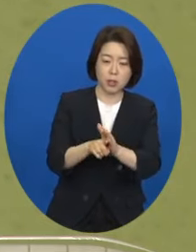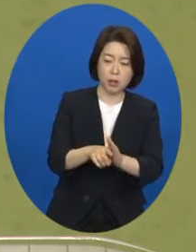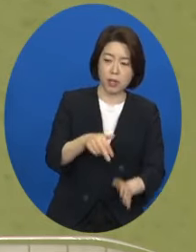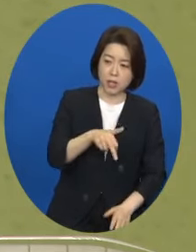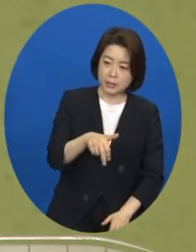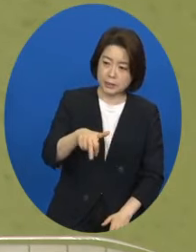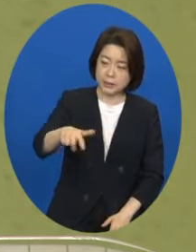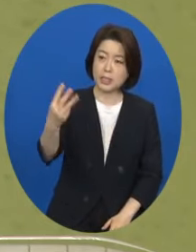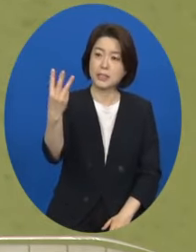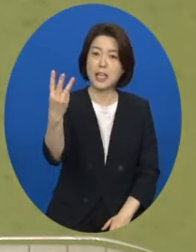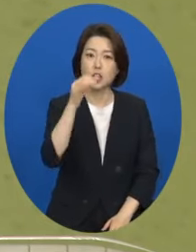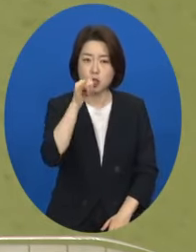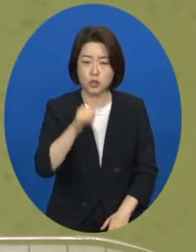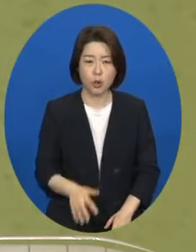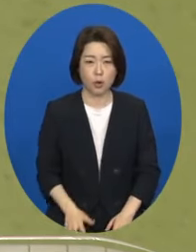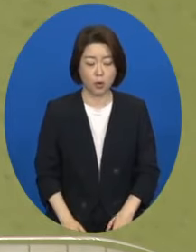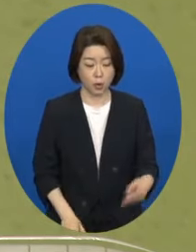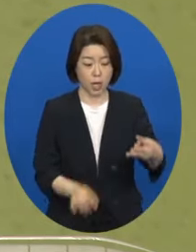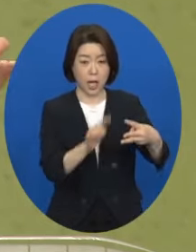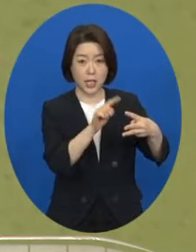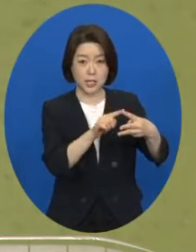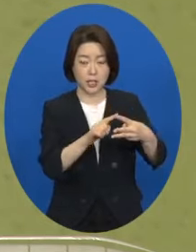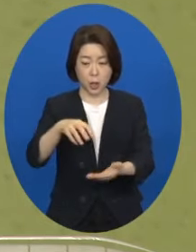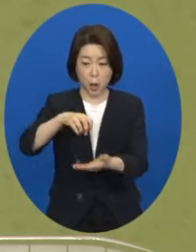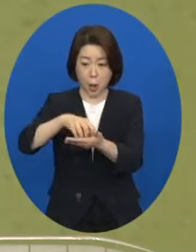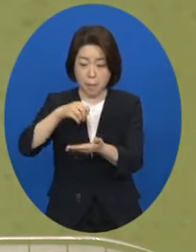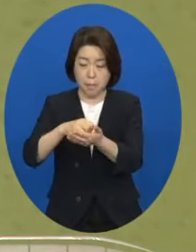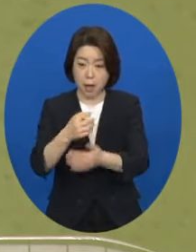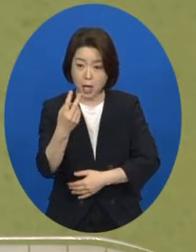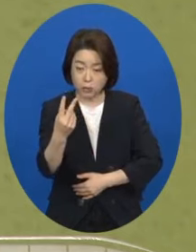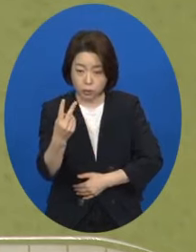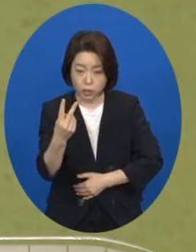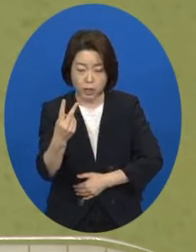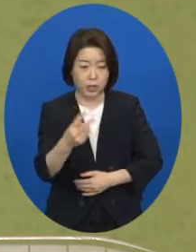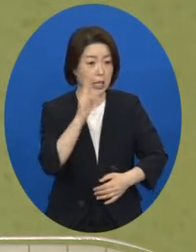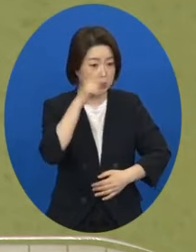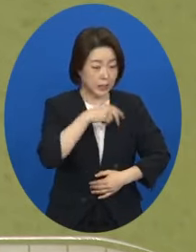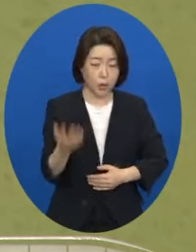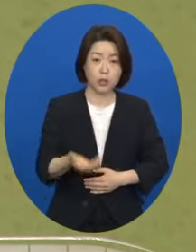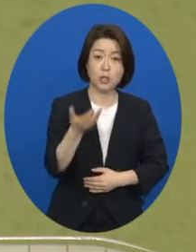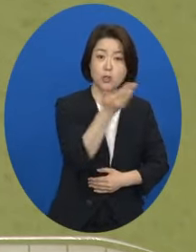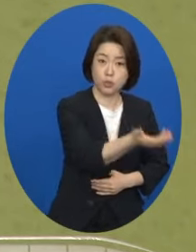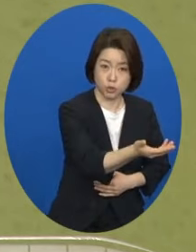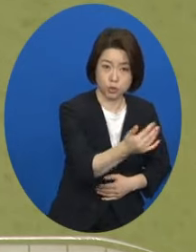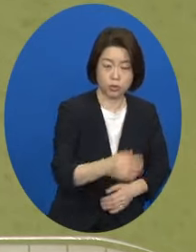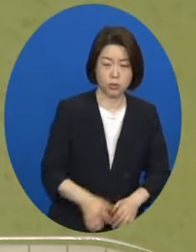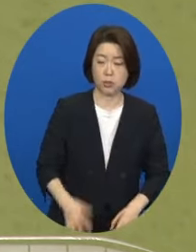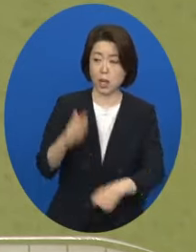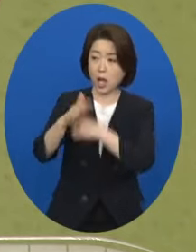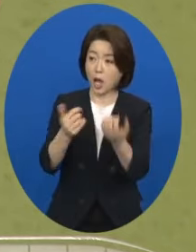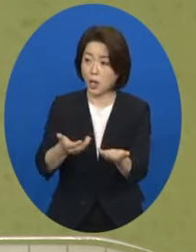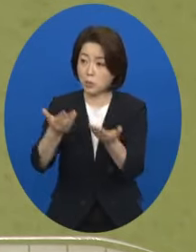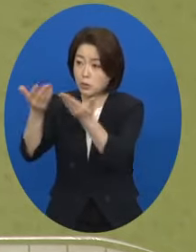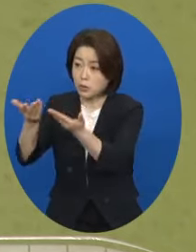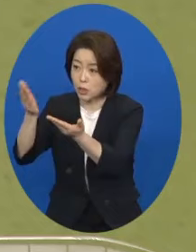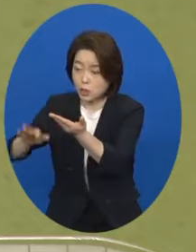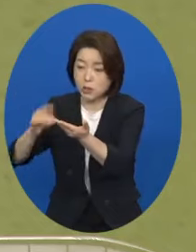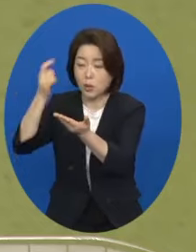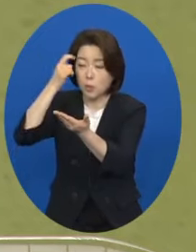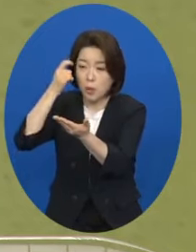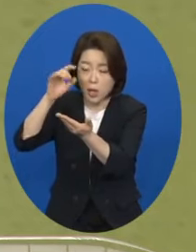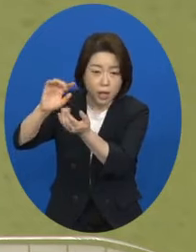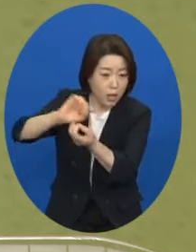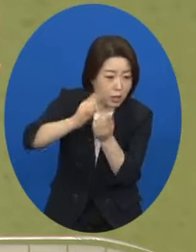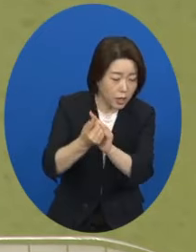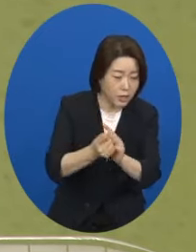드리려고 준비한 빵의 두 덩이를 사울에게 주게 된다는 거예요. 이거는 사실 하나님께 드려올 걸 왜 사울에게 줍니까? 무슨